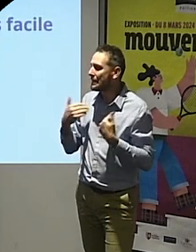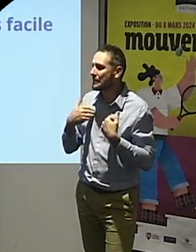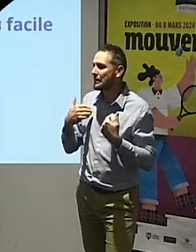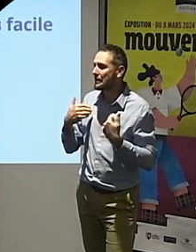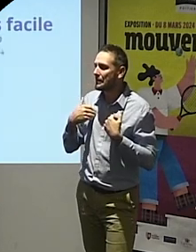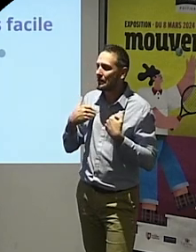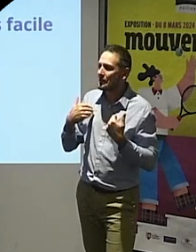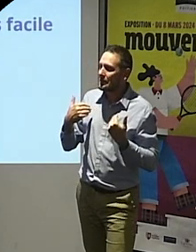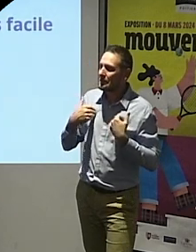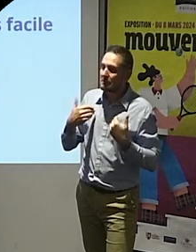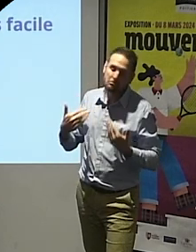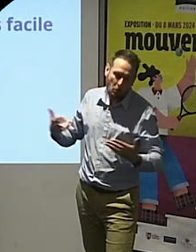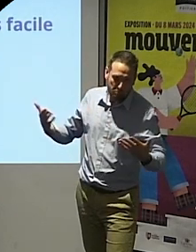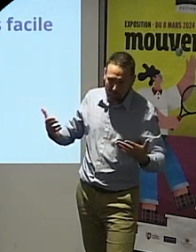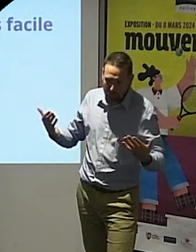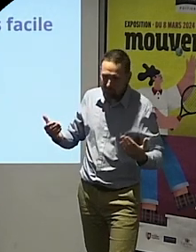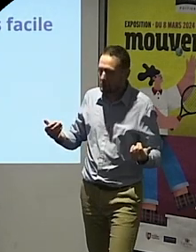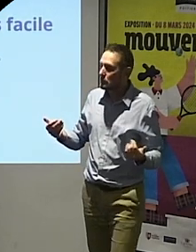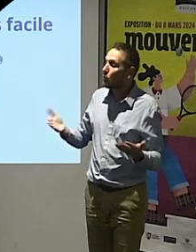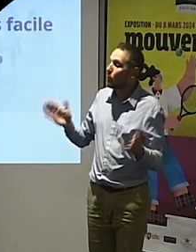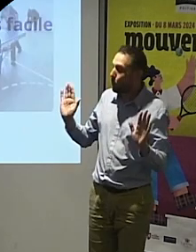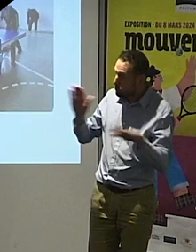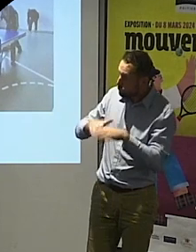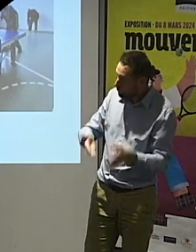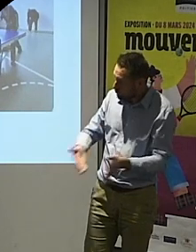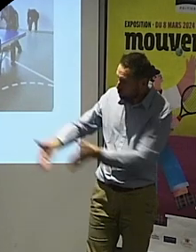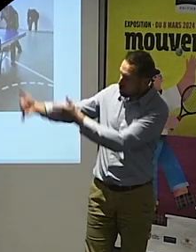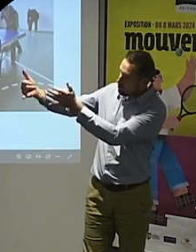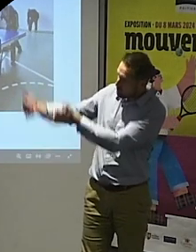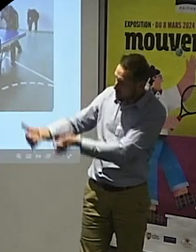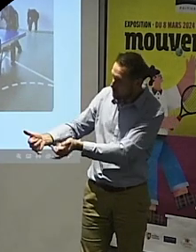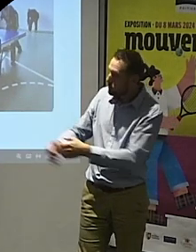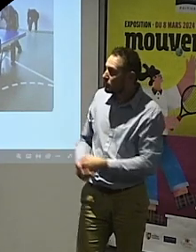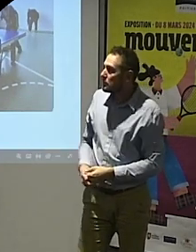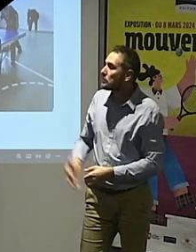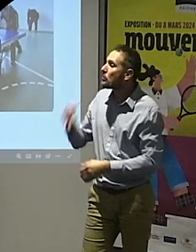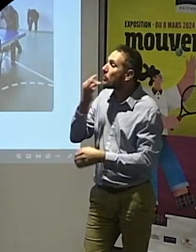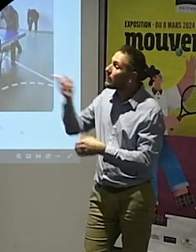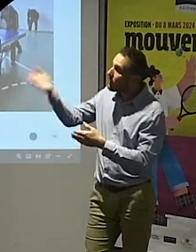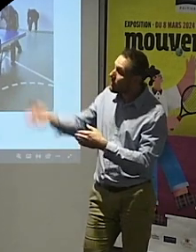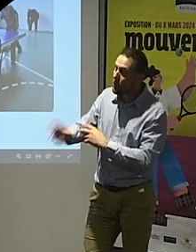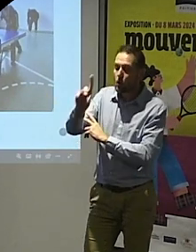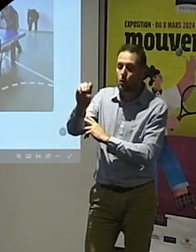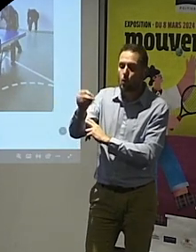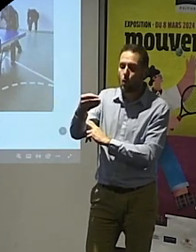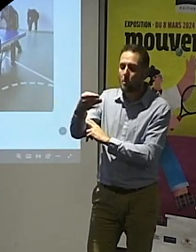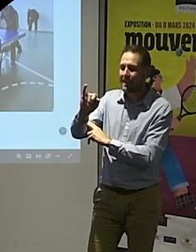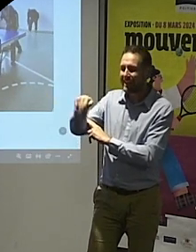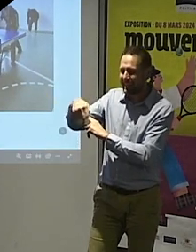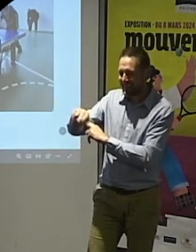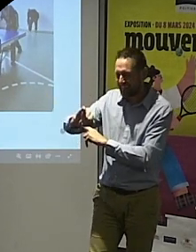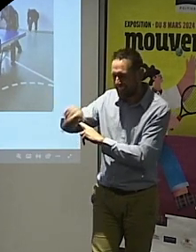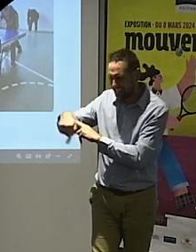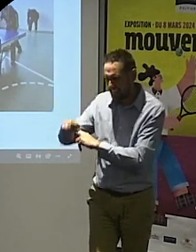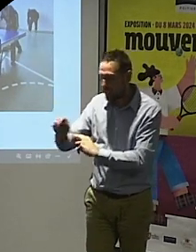Je suis biologie, moi. Ok. Eh bien, si vous voulez vous asseoir, les messieurs, du coup, pendant qu'on puisse écouter ton témoignage, donc, Dominique. Est-ce que tu peux te présenter?